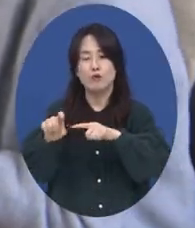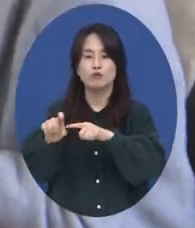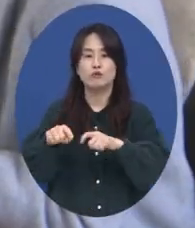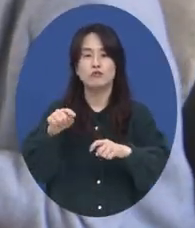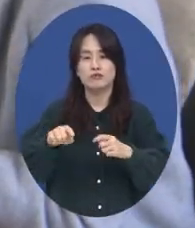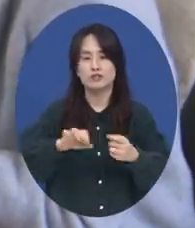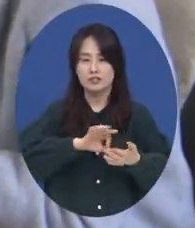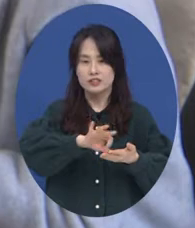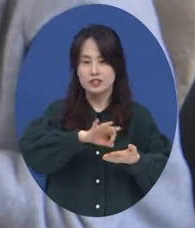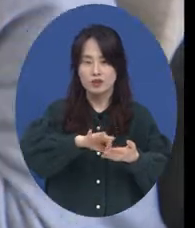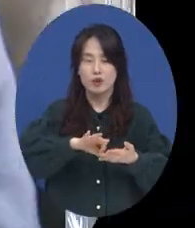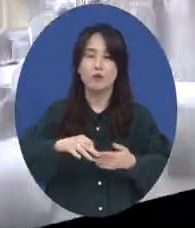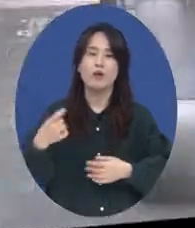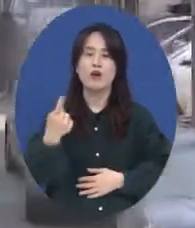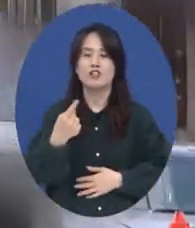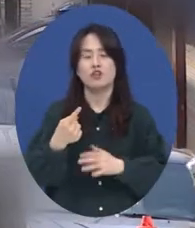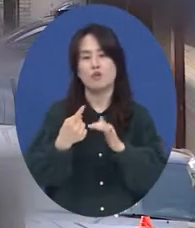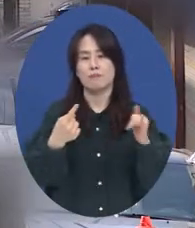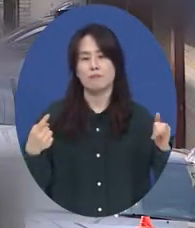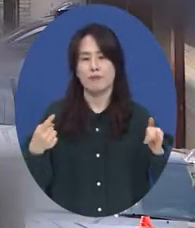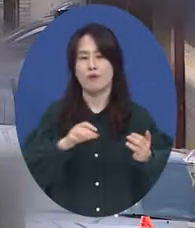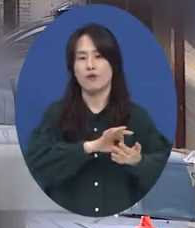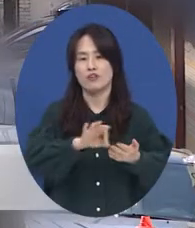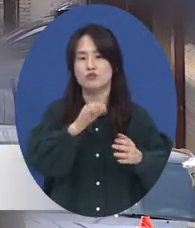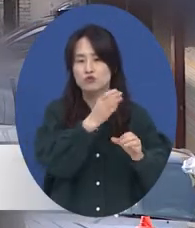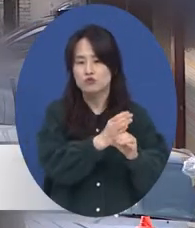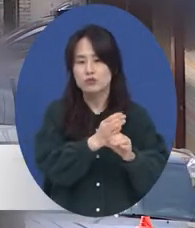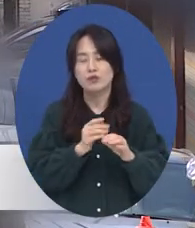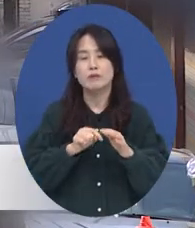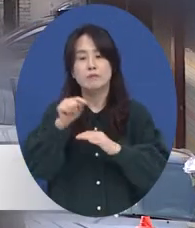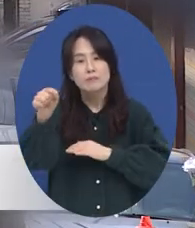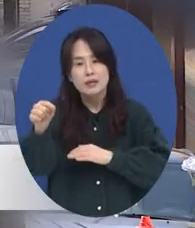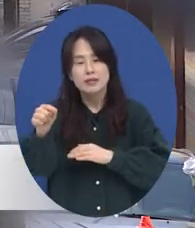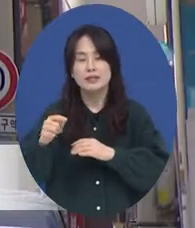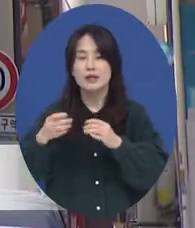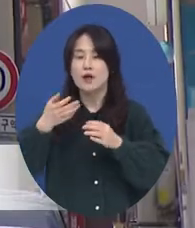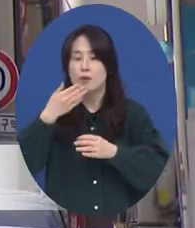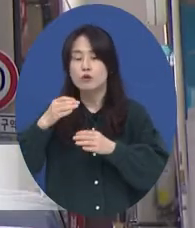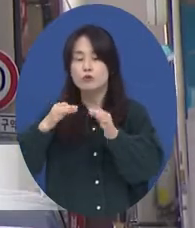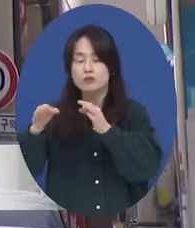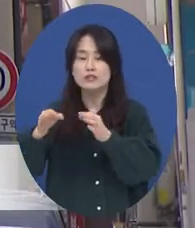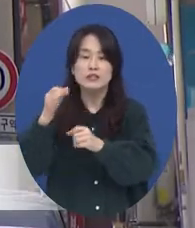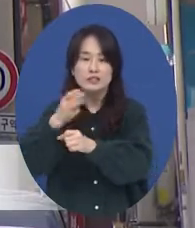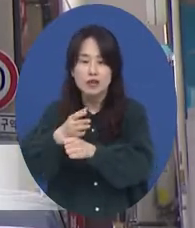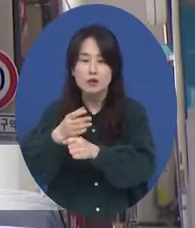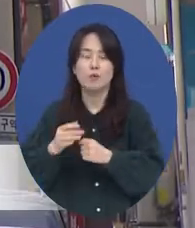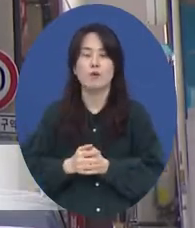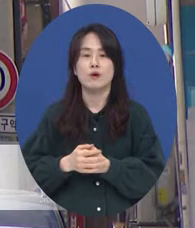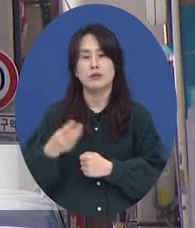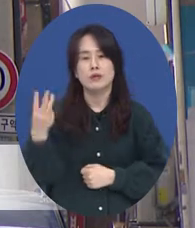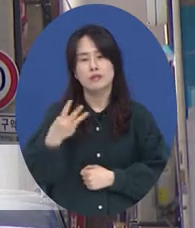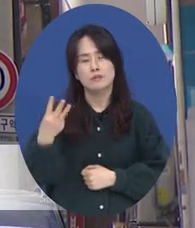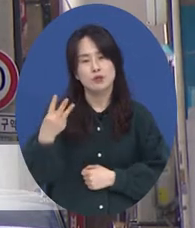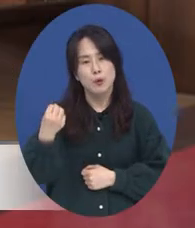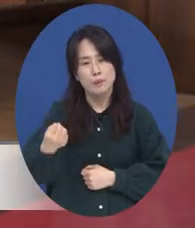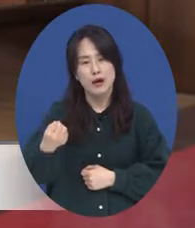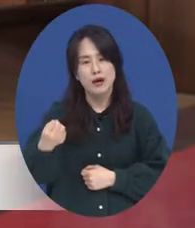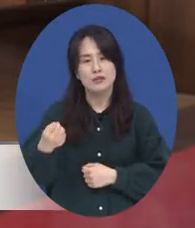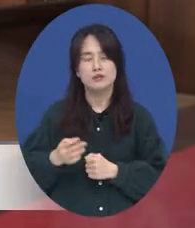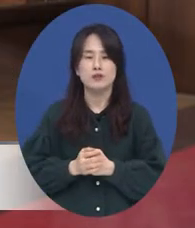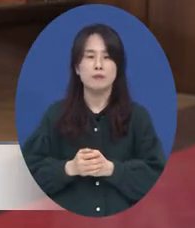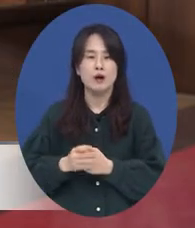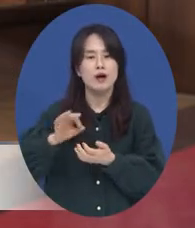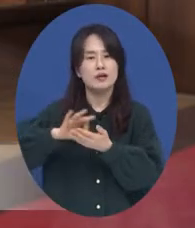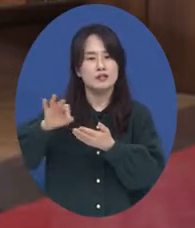구내식당을 이용하는 공직자는 천여 명. 이들이 인근 식당이나 전통시장을 이용할 경우 한 달에 3천여만 원이 지역 상권